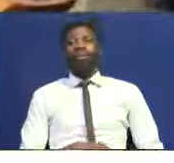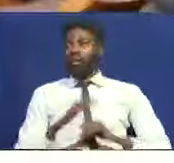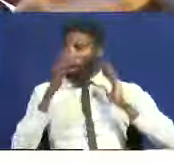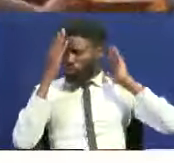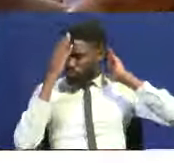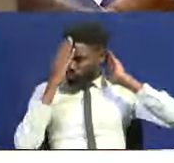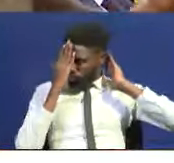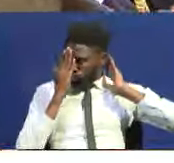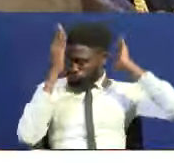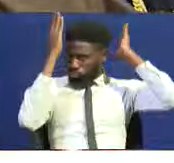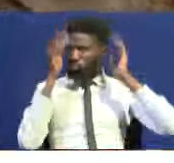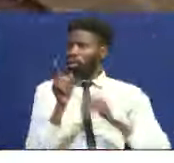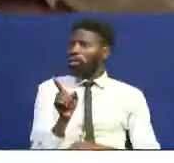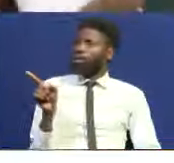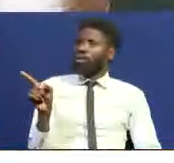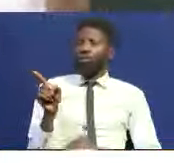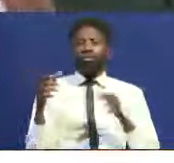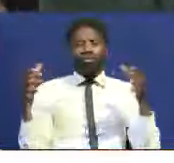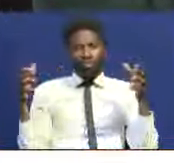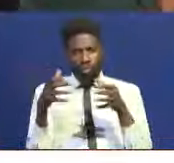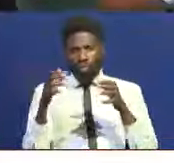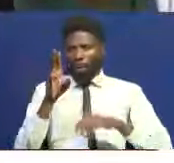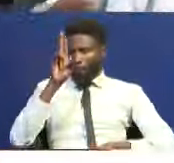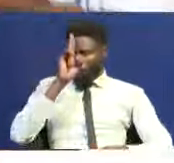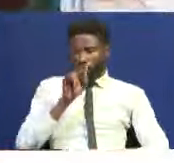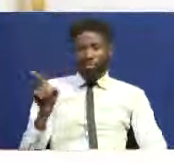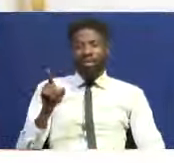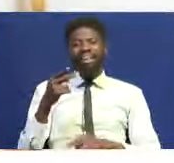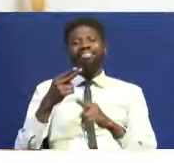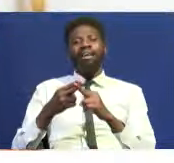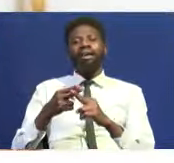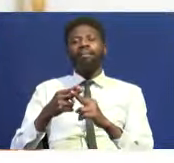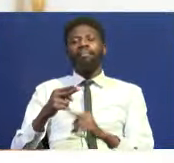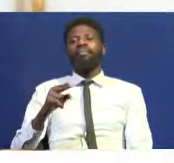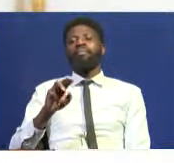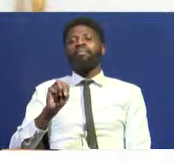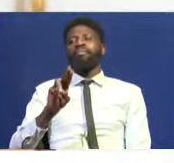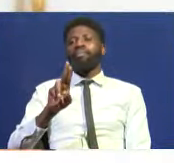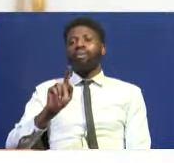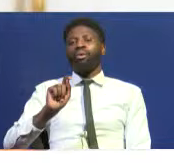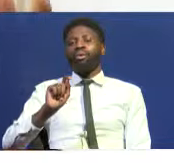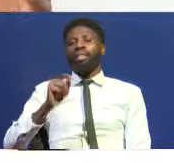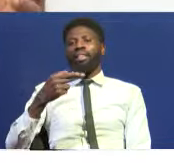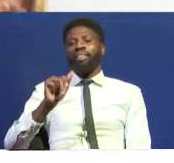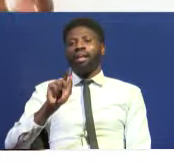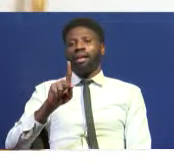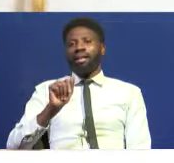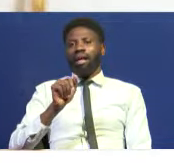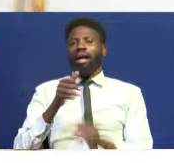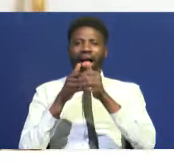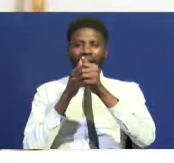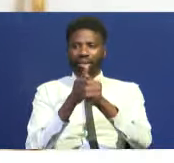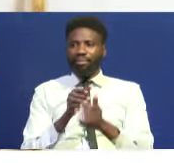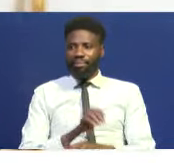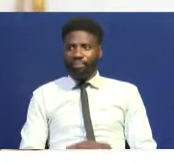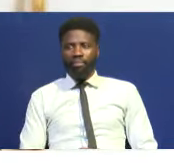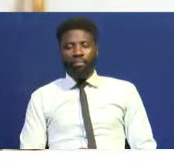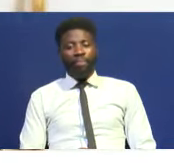wa vikosi vya maofisa wa kudumisha usalama nchini George Mudhanka. If you feel that you have mental issues,